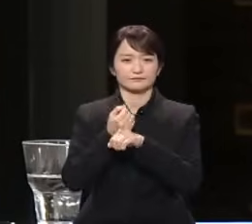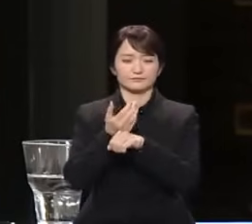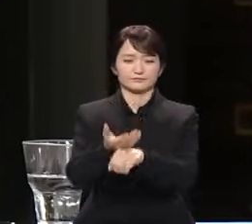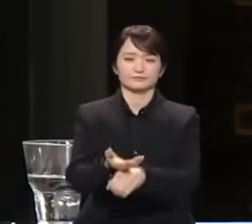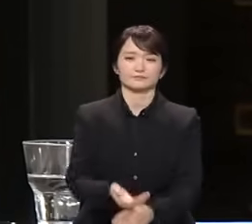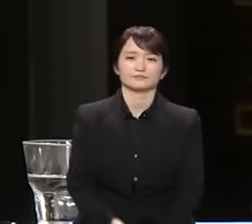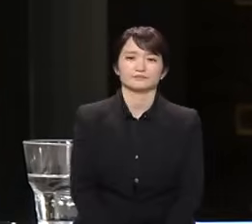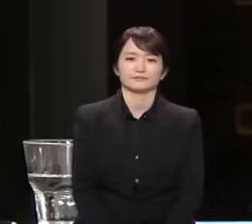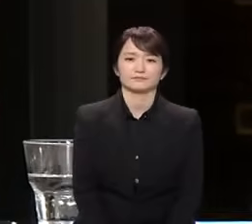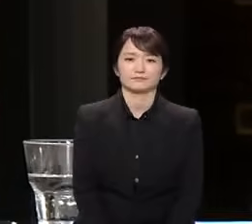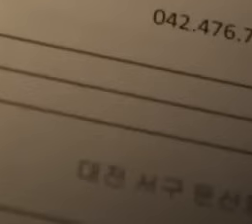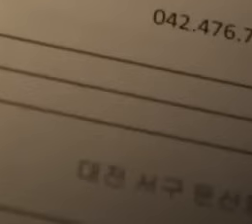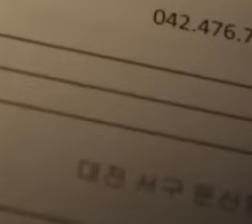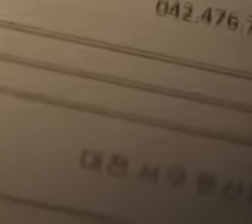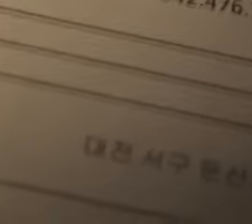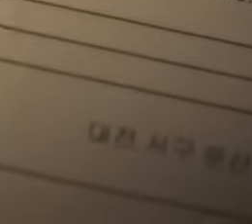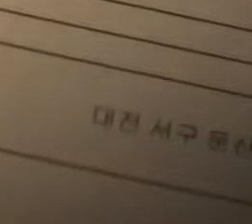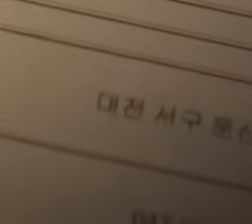픽 이어갑니다.